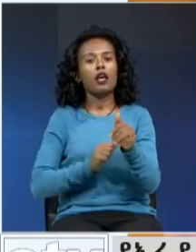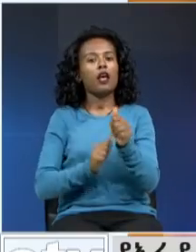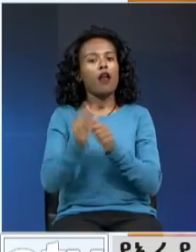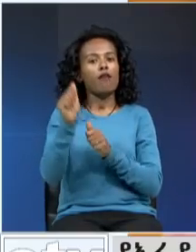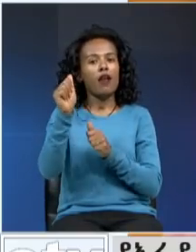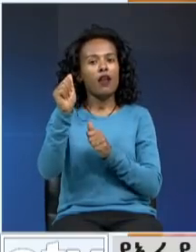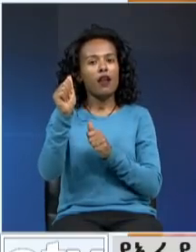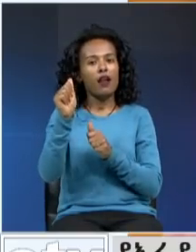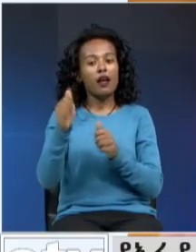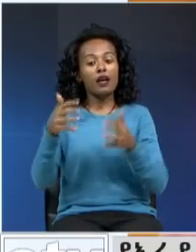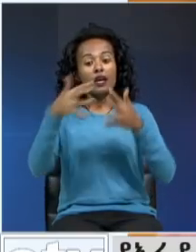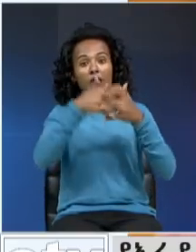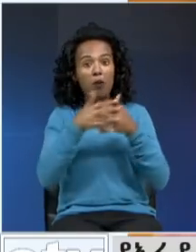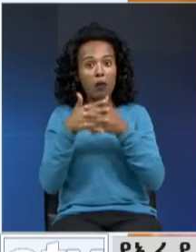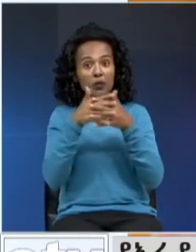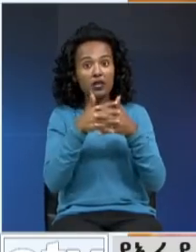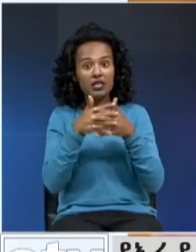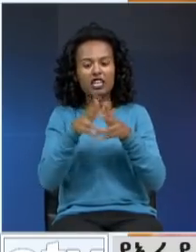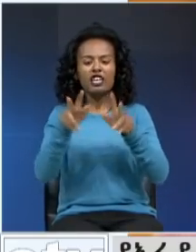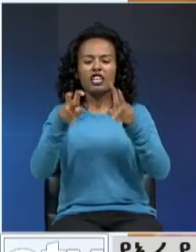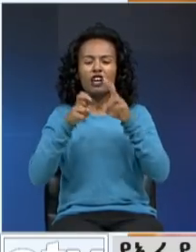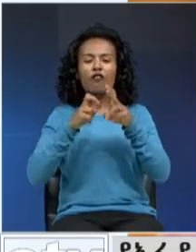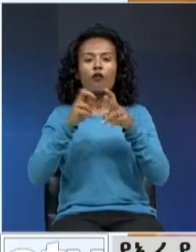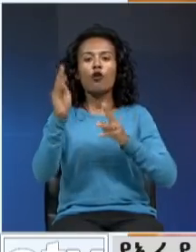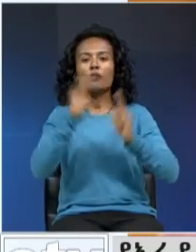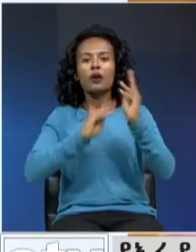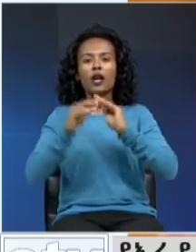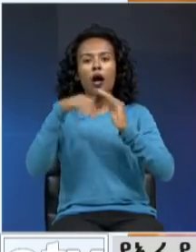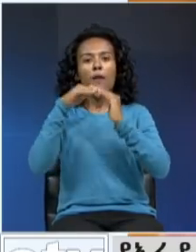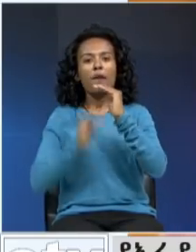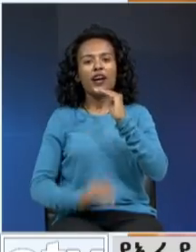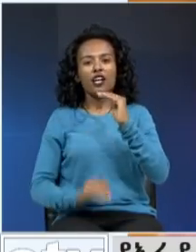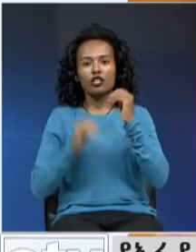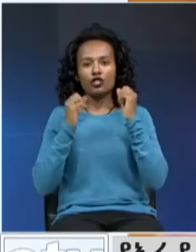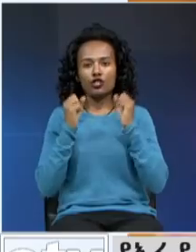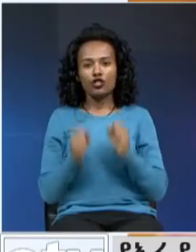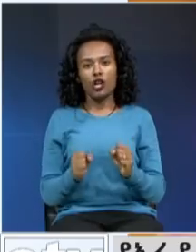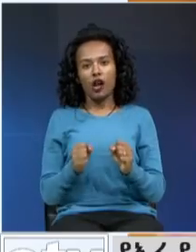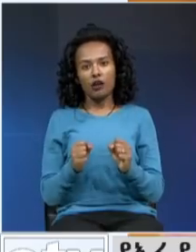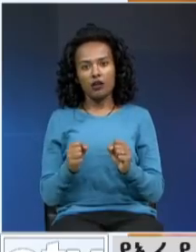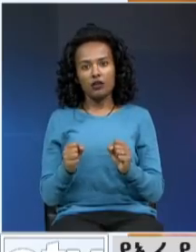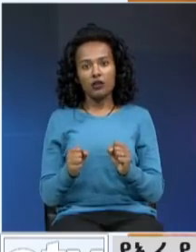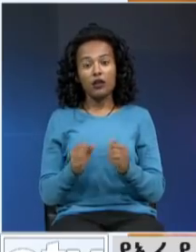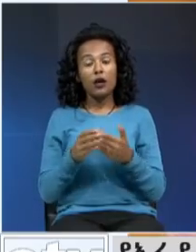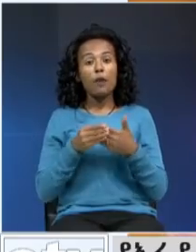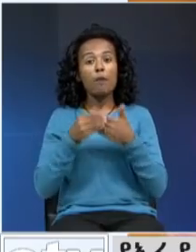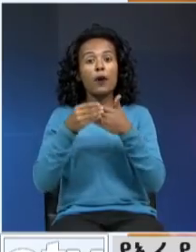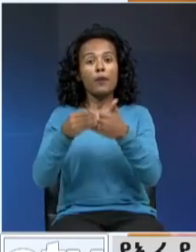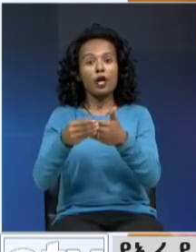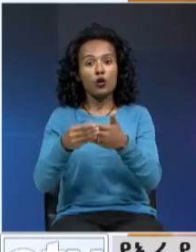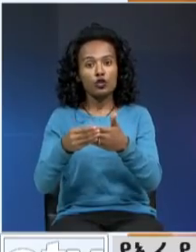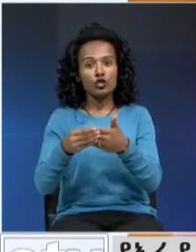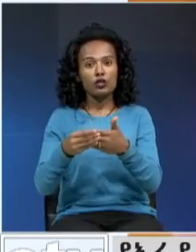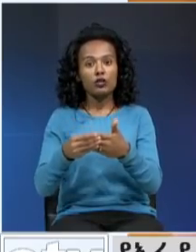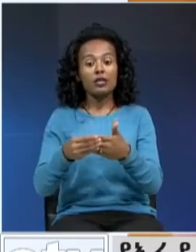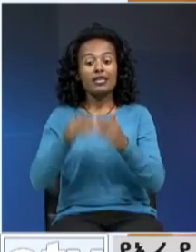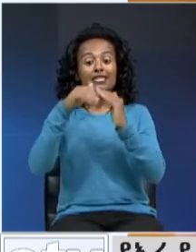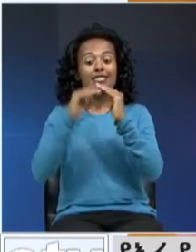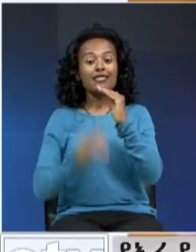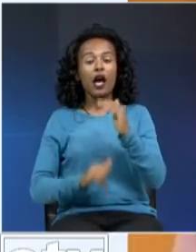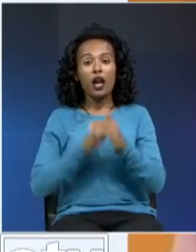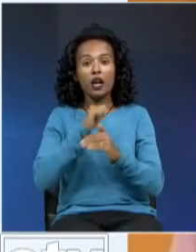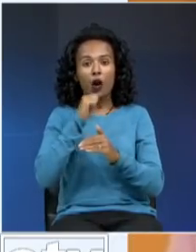ያልፋል። ከተባበርን የከፋውን መከራ ለመቀነስ እንችላለን። መመሪያዎችን